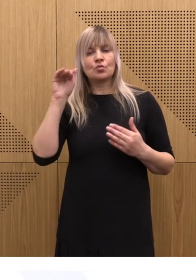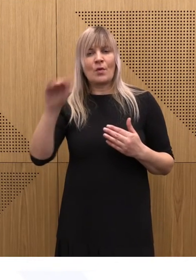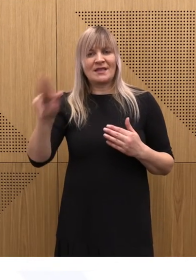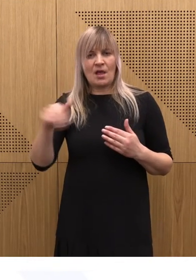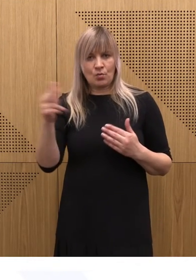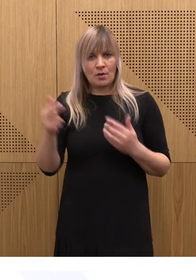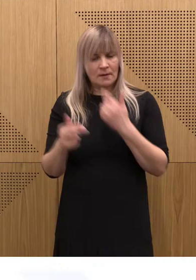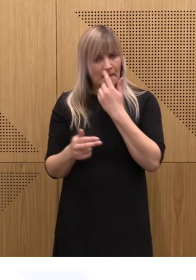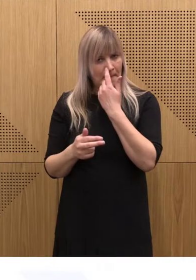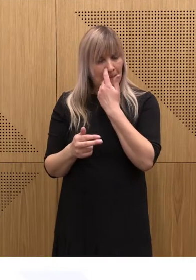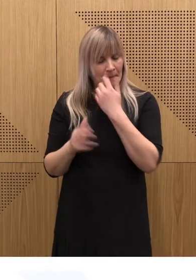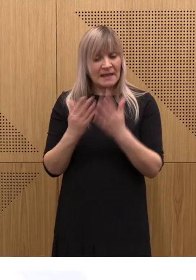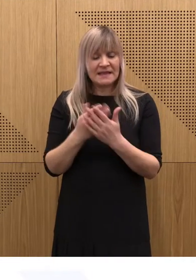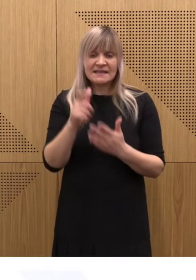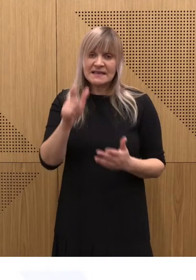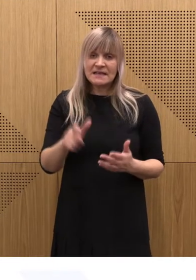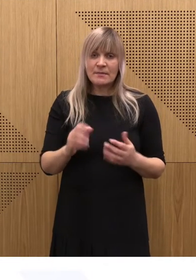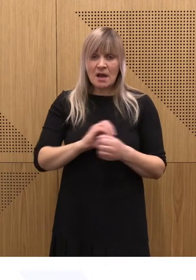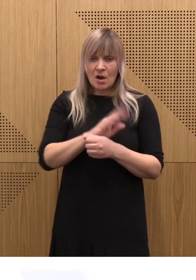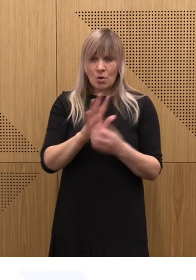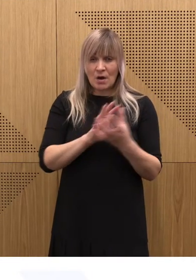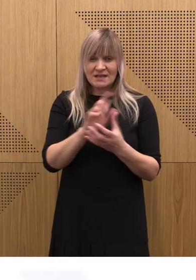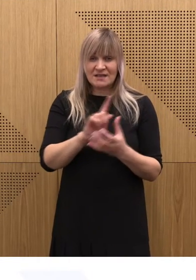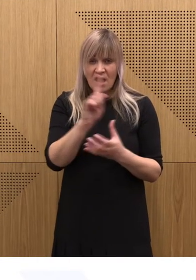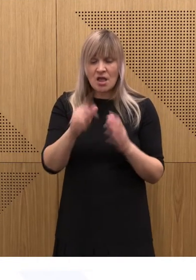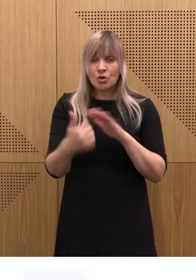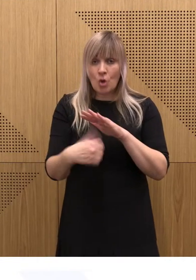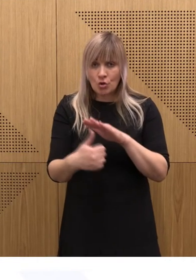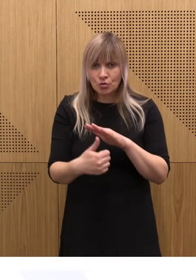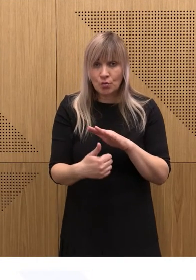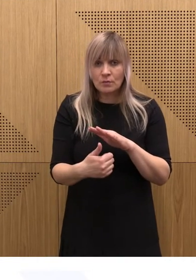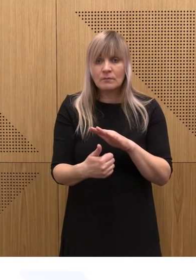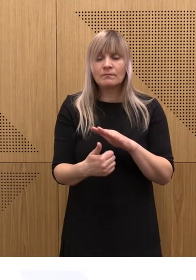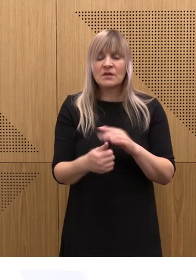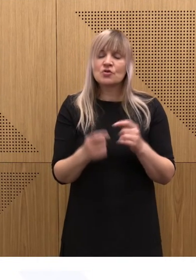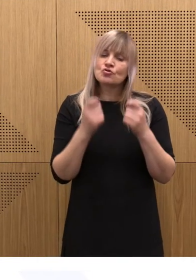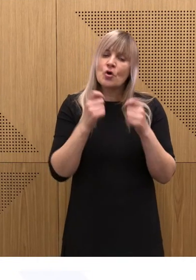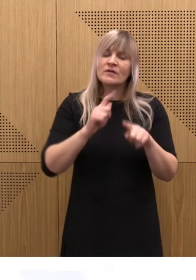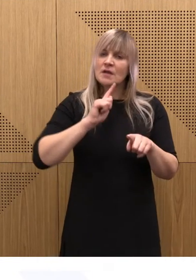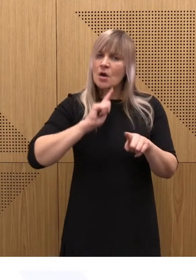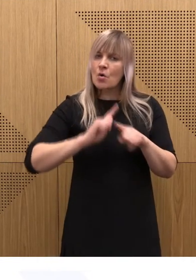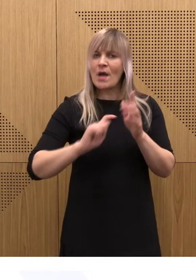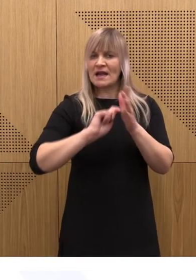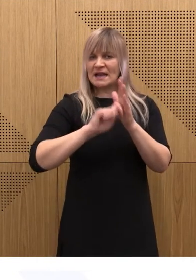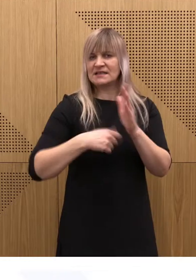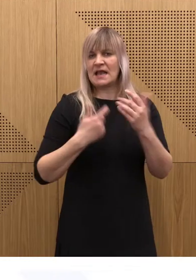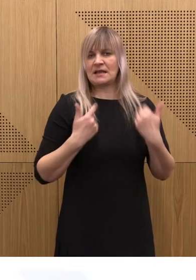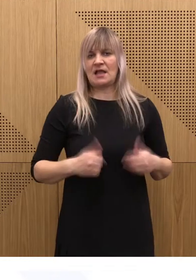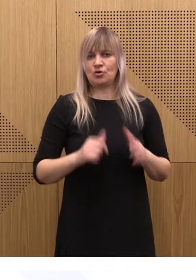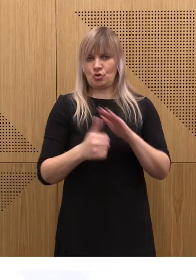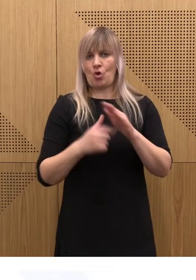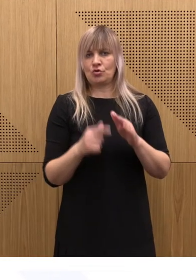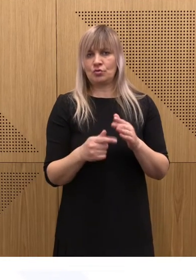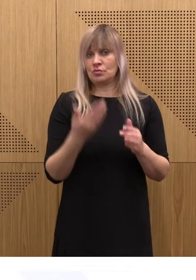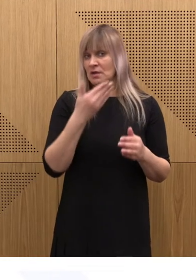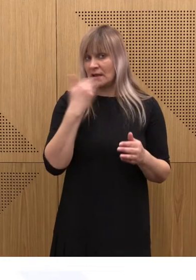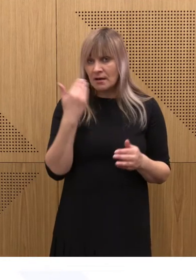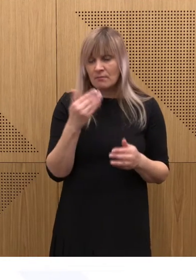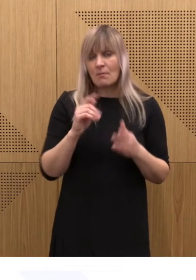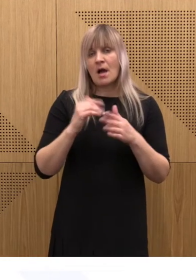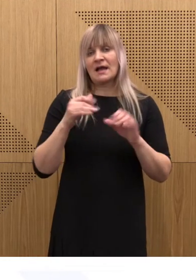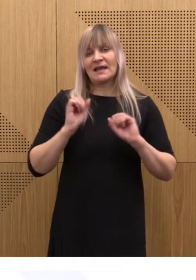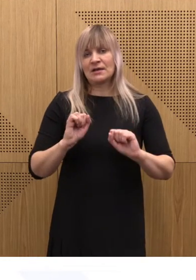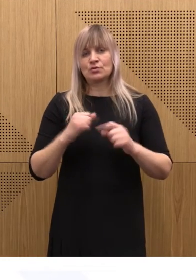kui inimene on nüüd koroonakriisi käigus töötuks jäänud, siis on soovitav kohe arvele võtta, muud moodi see kindlustus